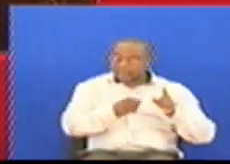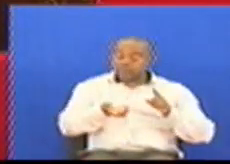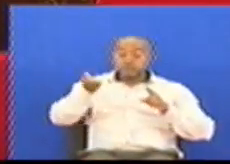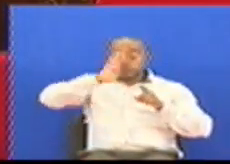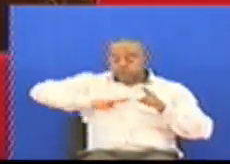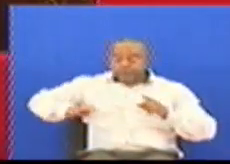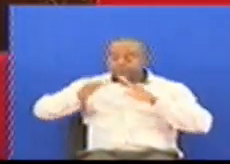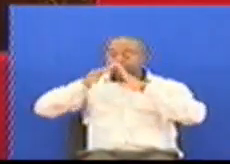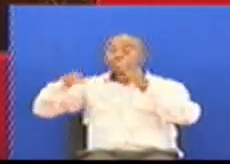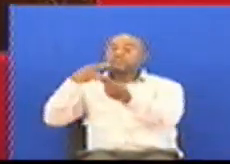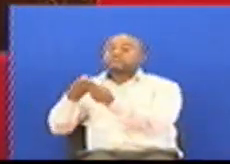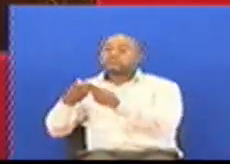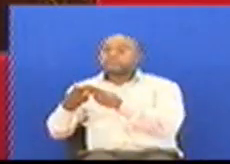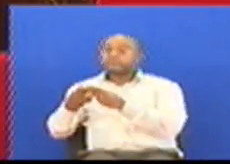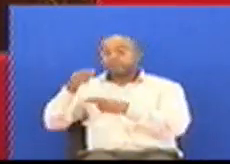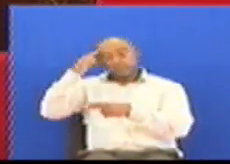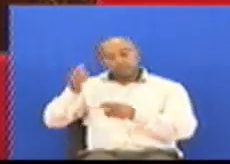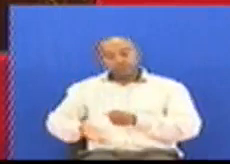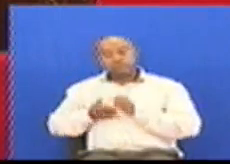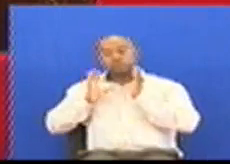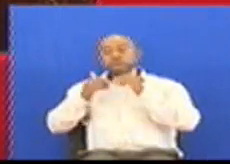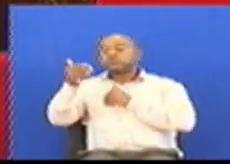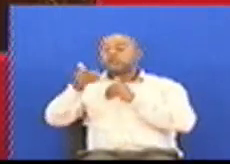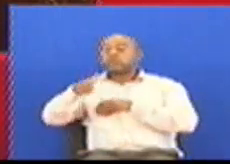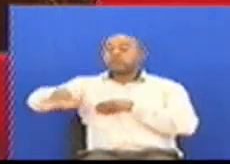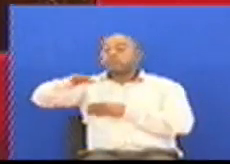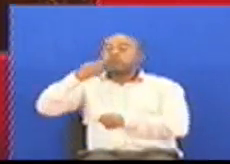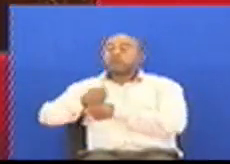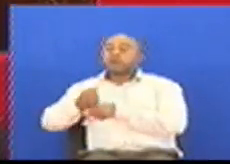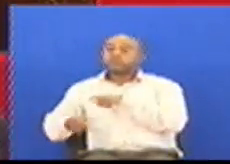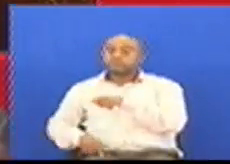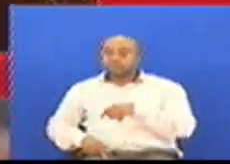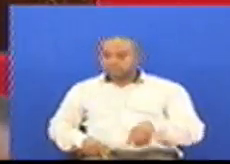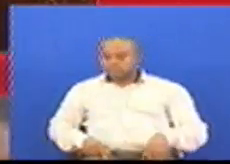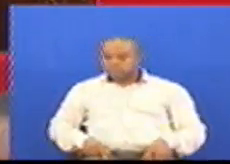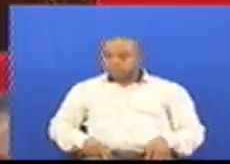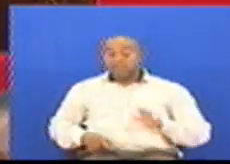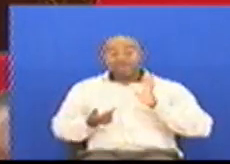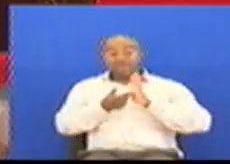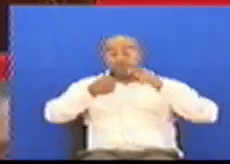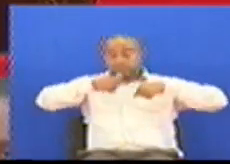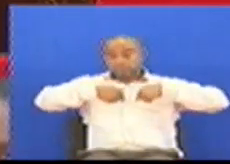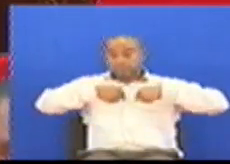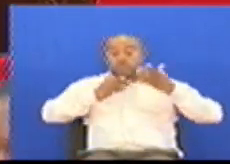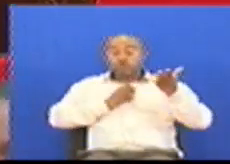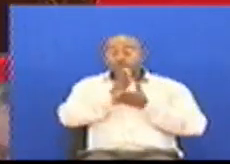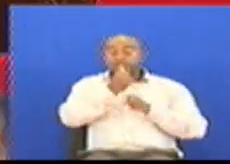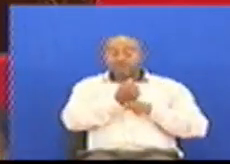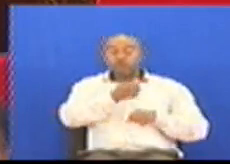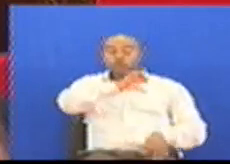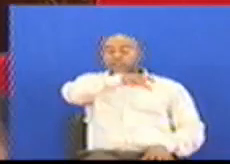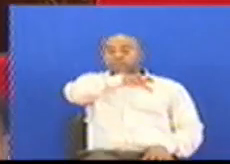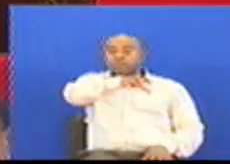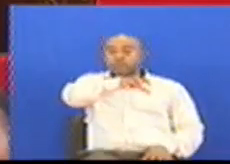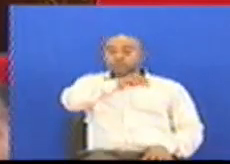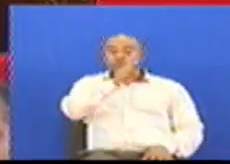tumewasaidia kuishi katika karibu na sehemu zao za kazi. Na nitoe mfano tu, mimi katika jimbo langu kupitia mfuko wa jimbo, kuna kata